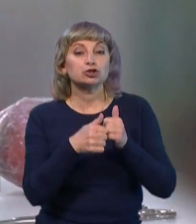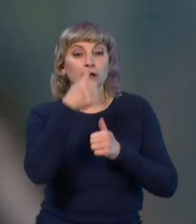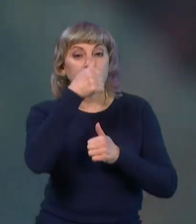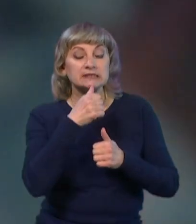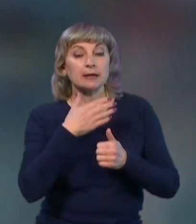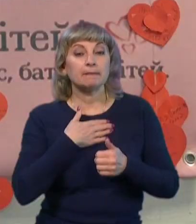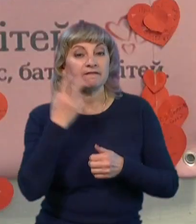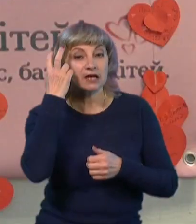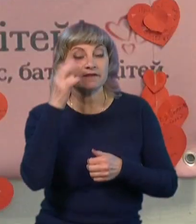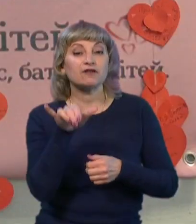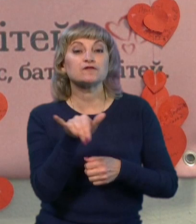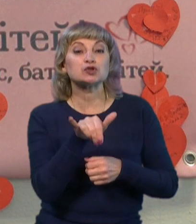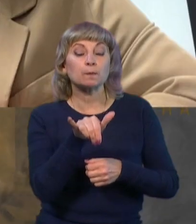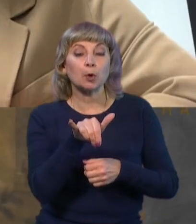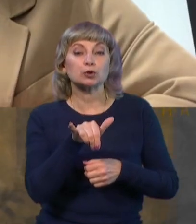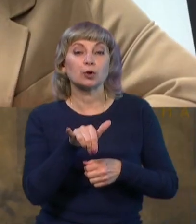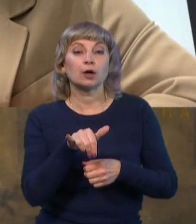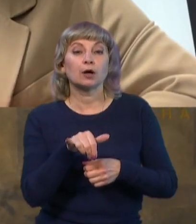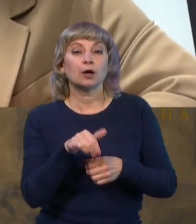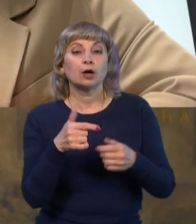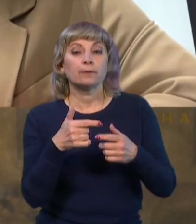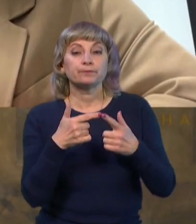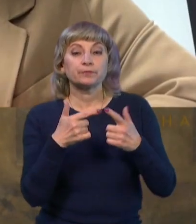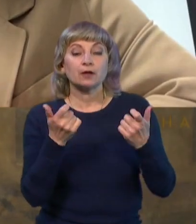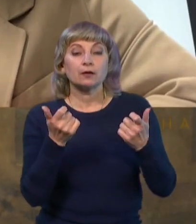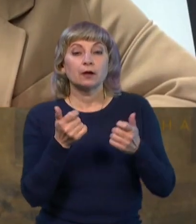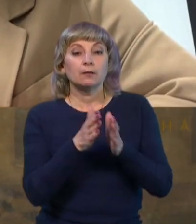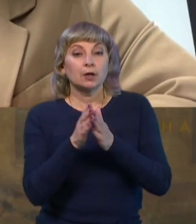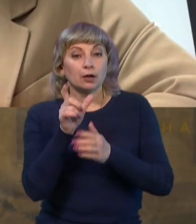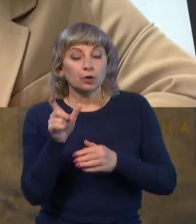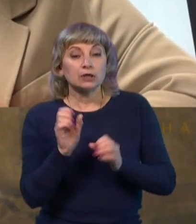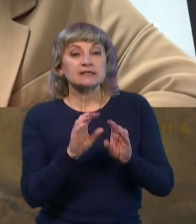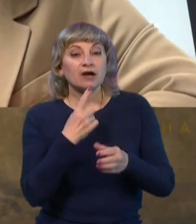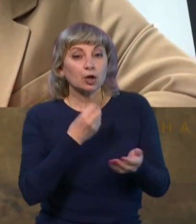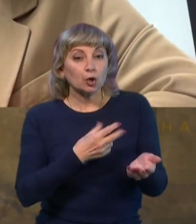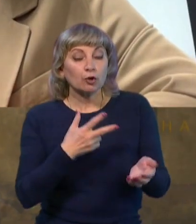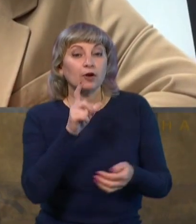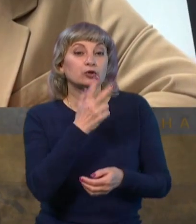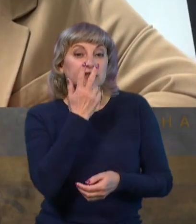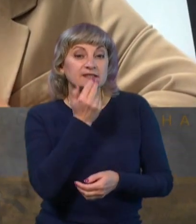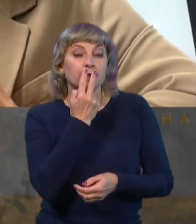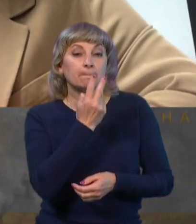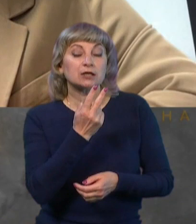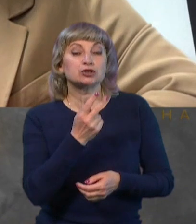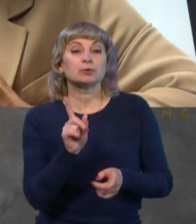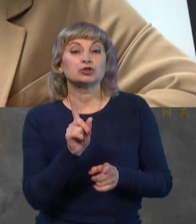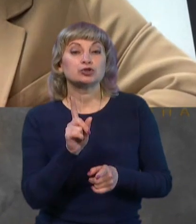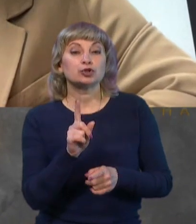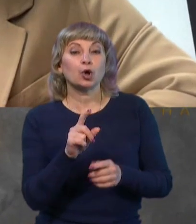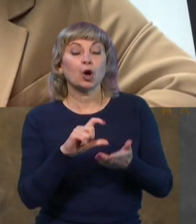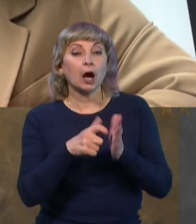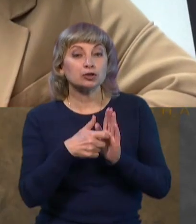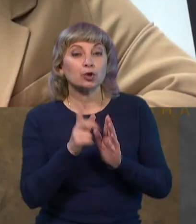в Києві в суботу в готелі «Редісон» закликаємо людей здавати кров. Люди звикають і бачимо, що аудиторія,